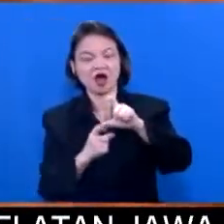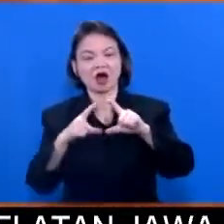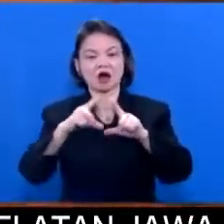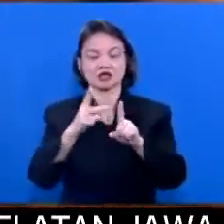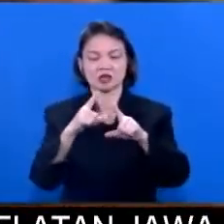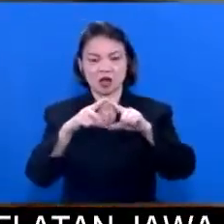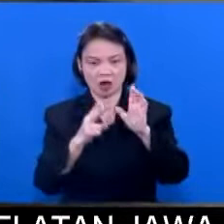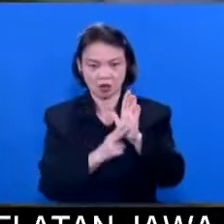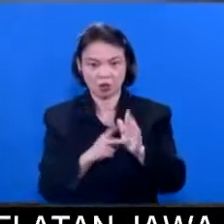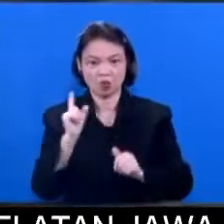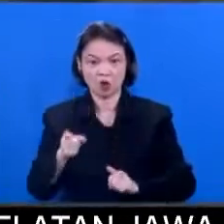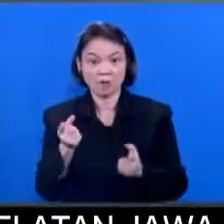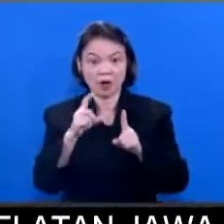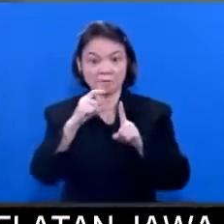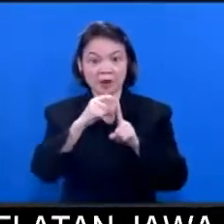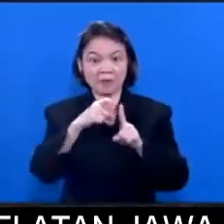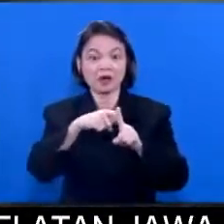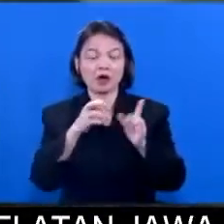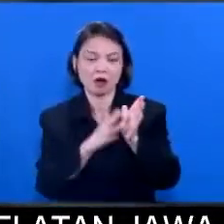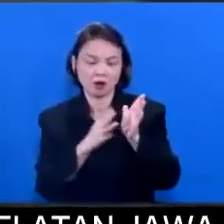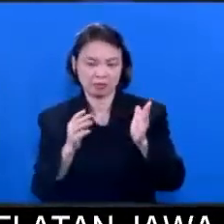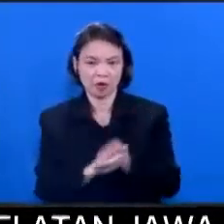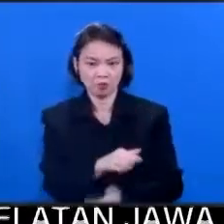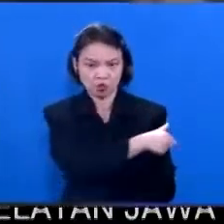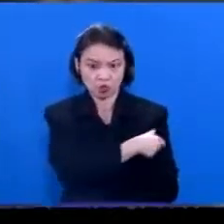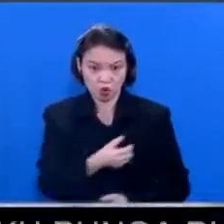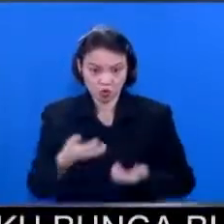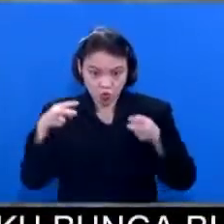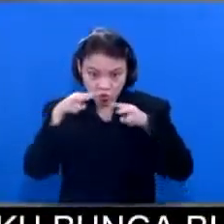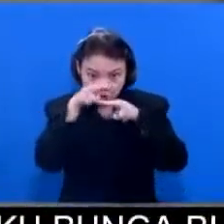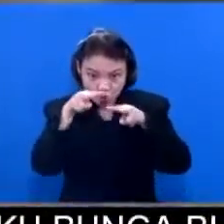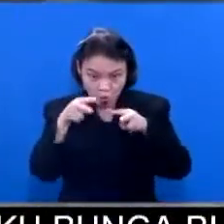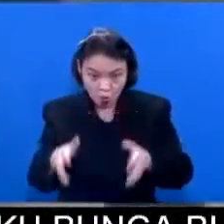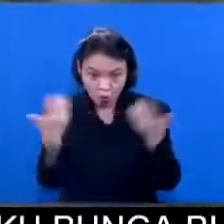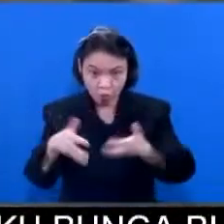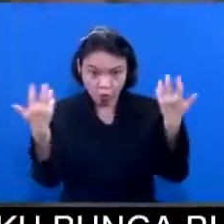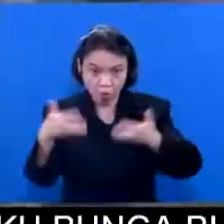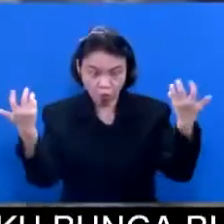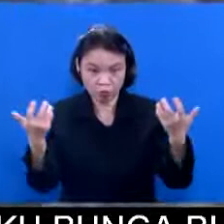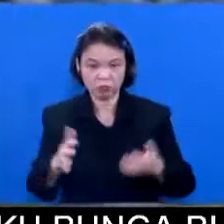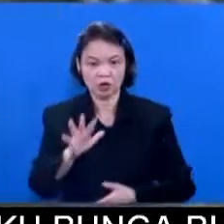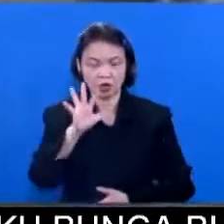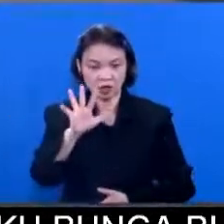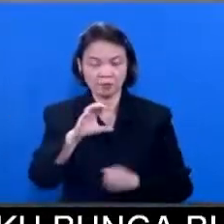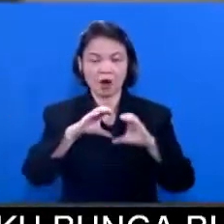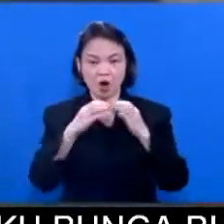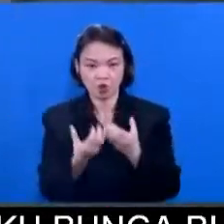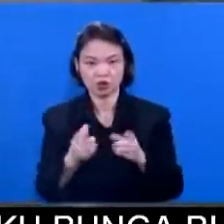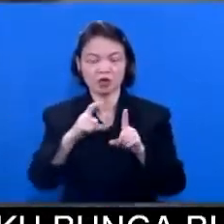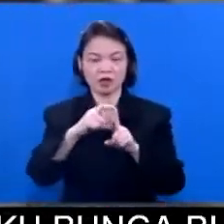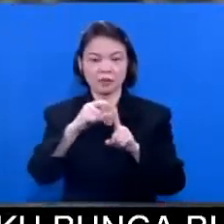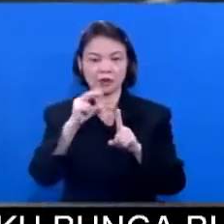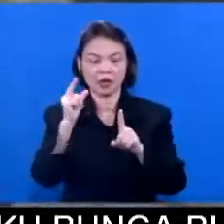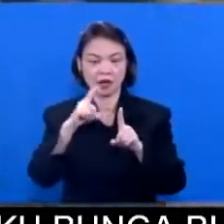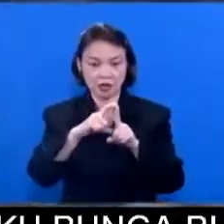menerapkan PPKM. Ketika digerebek oleh petugas yang sedang menggelar razia PPKM, 5 anggota DPRD Labura tersebut